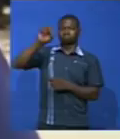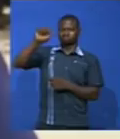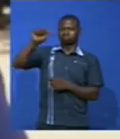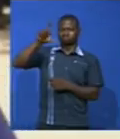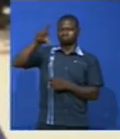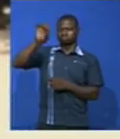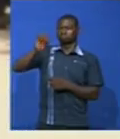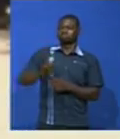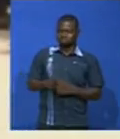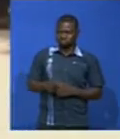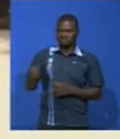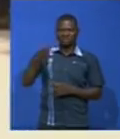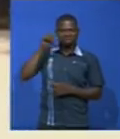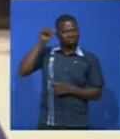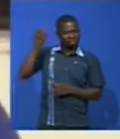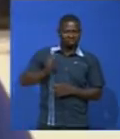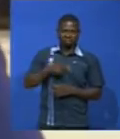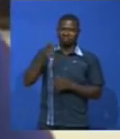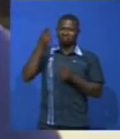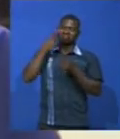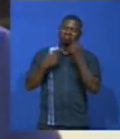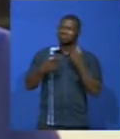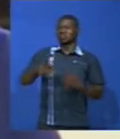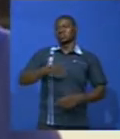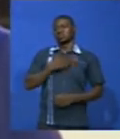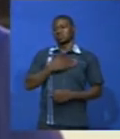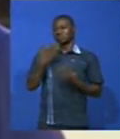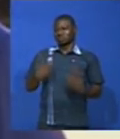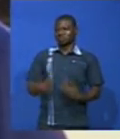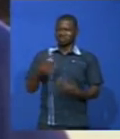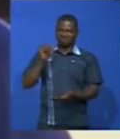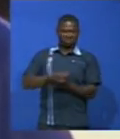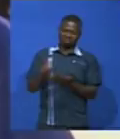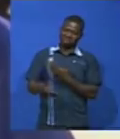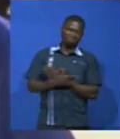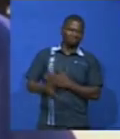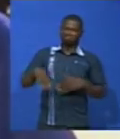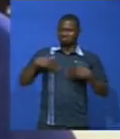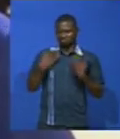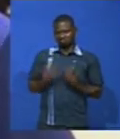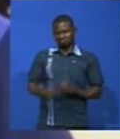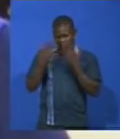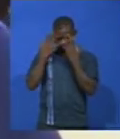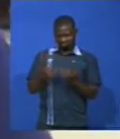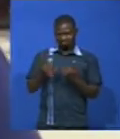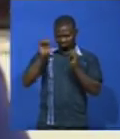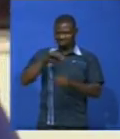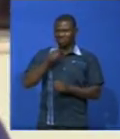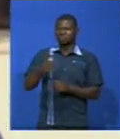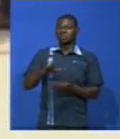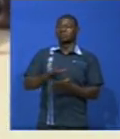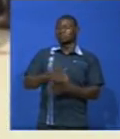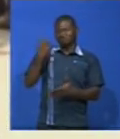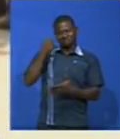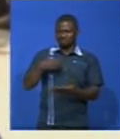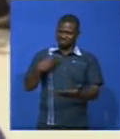Hier, nous pleurions de joie et ce matin de tristesse. Nous ne pouvons pas croire que c'est vraiment arrivé. Mais nous